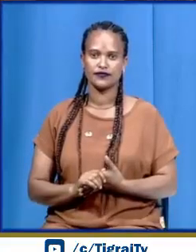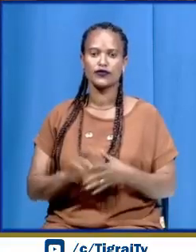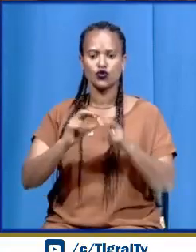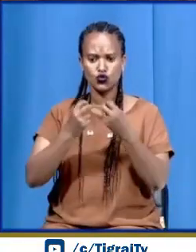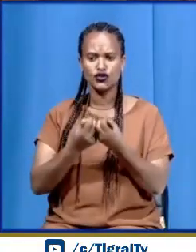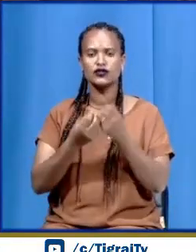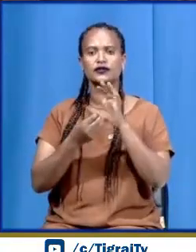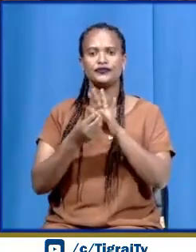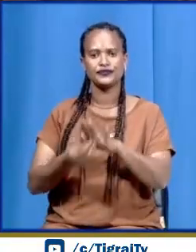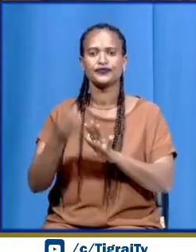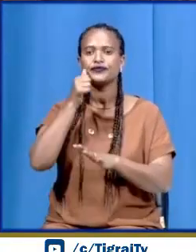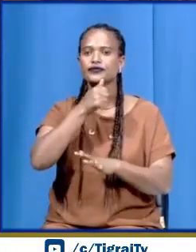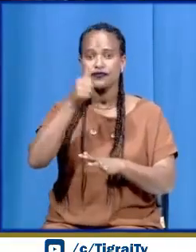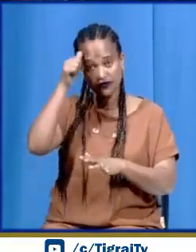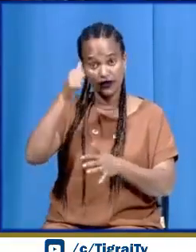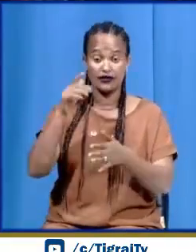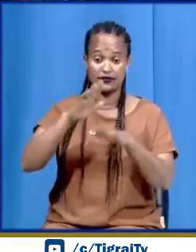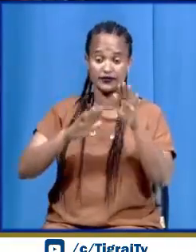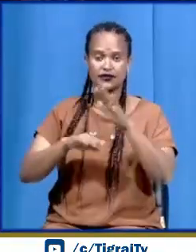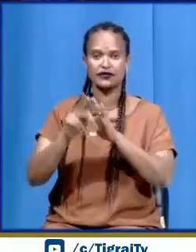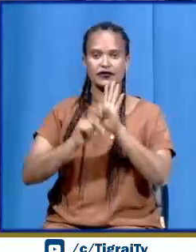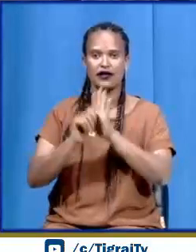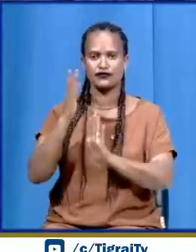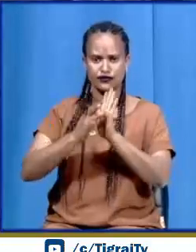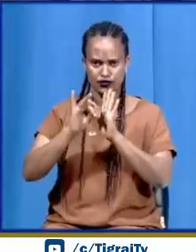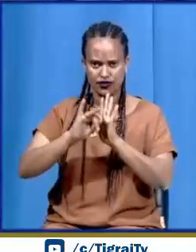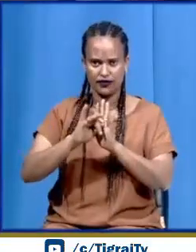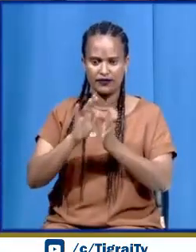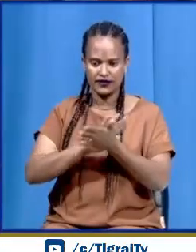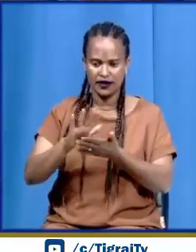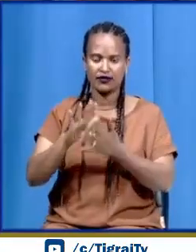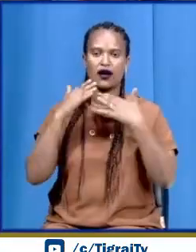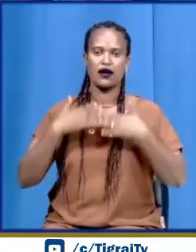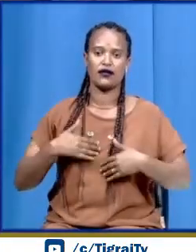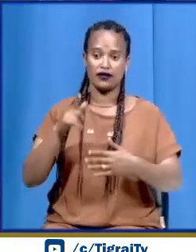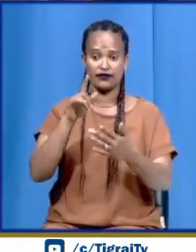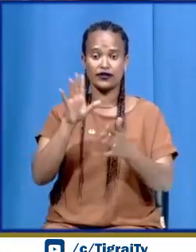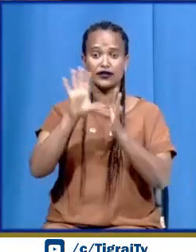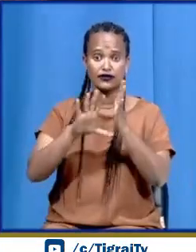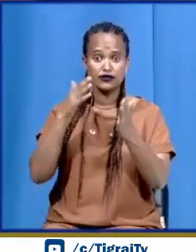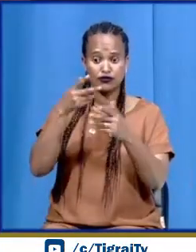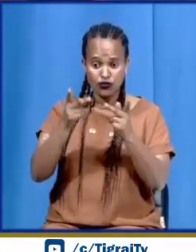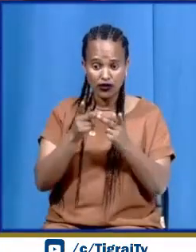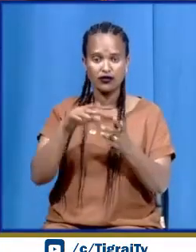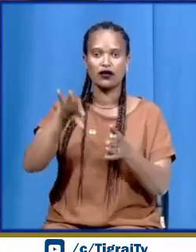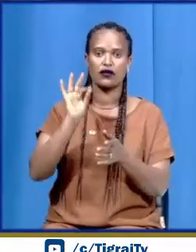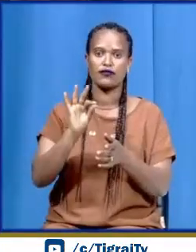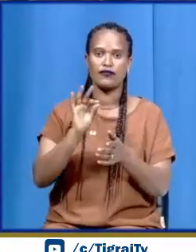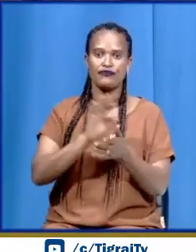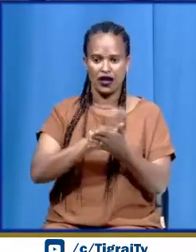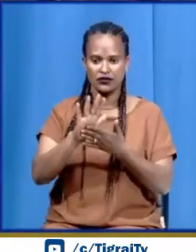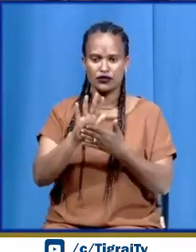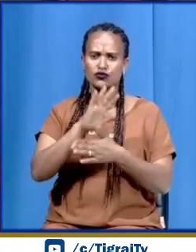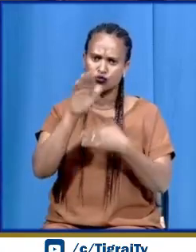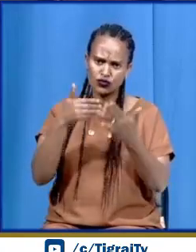ጉጅለ ፋሽት አብ አህመድ አብ ልዕለ ህዝብ ትግራይ ዝፈጸሞ ጀኖሳይድ ብመጻሪት አካላት አብ ትግፍዕ ዝተፈጸመሉ ቦታ ተርኺቦም ከየጻሪው